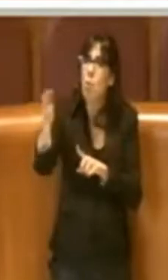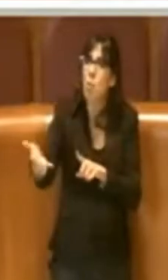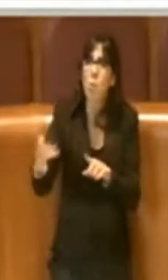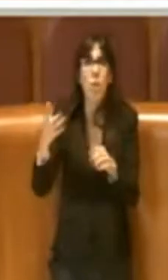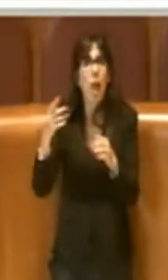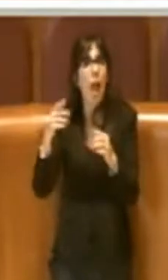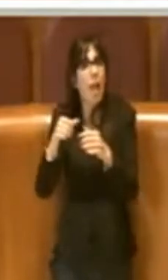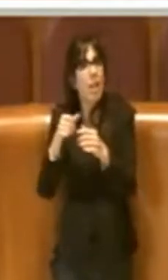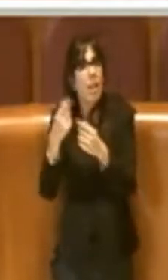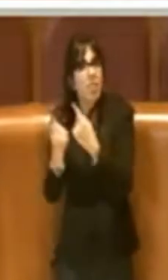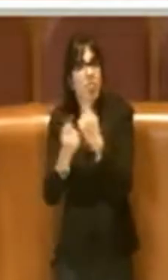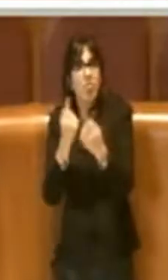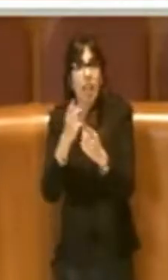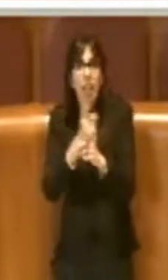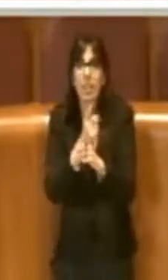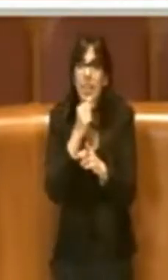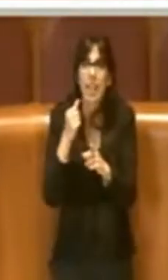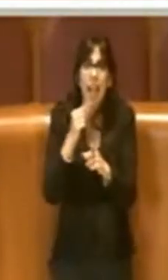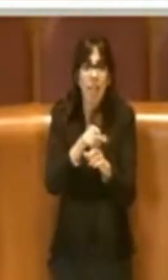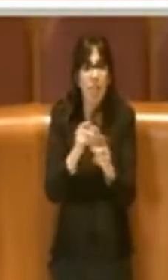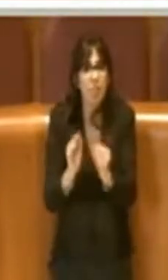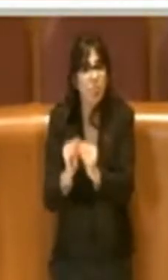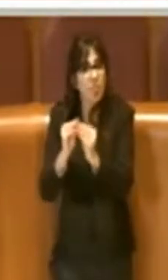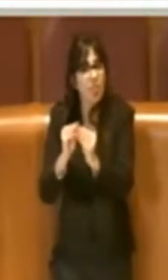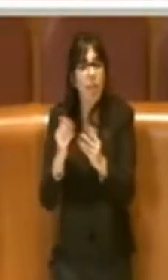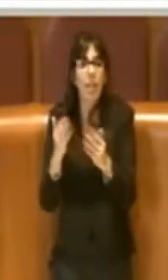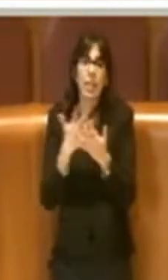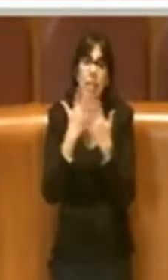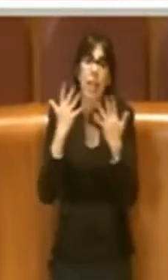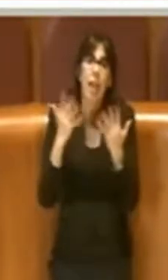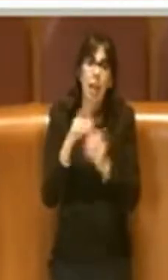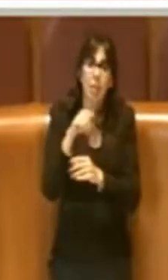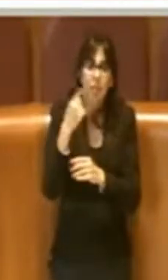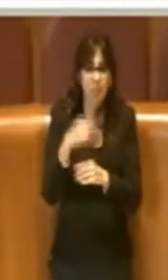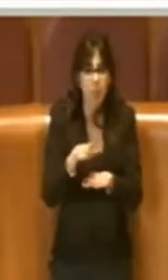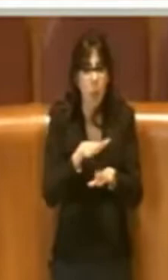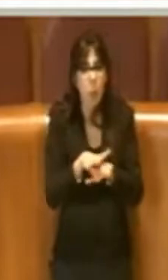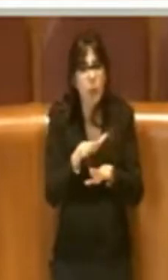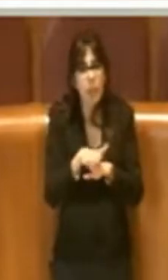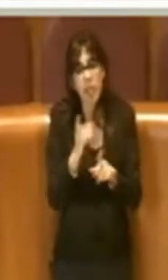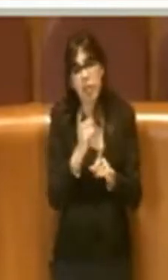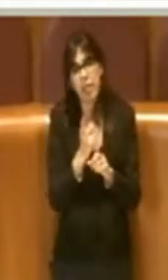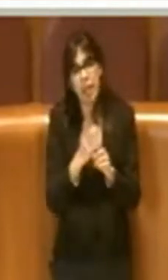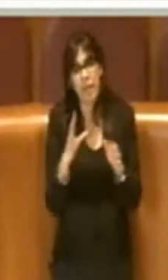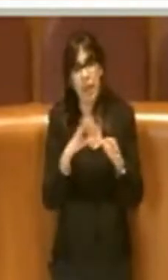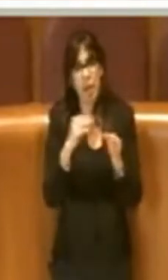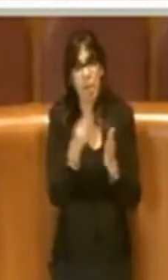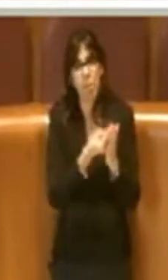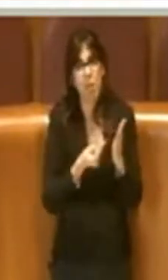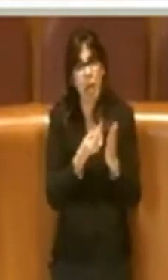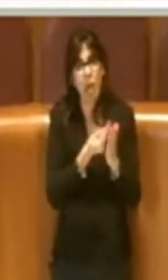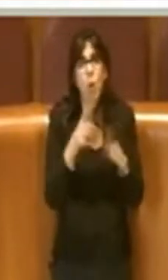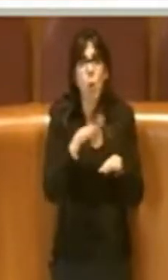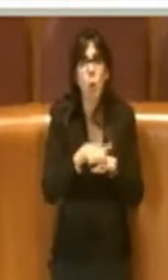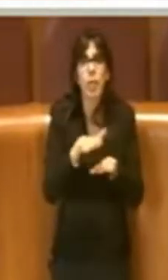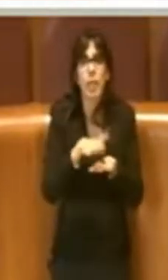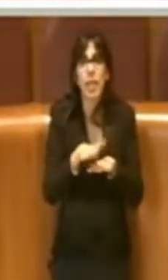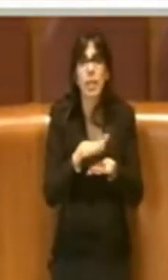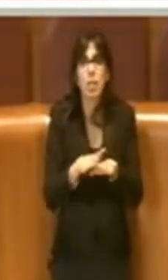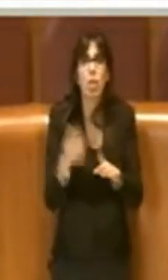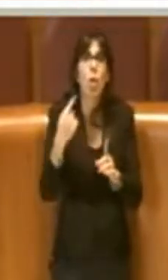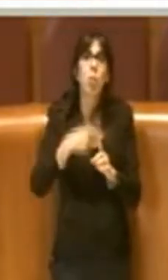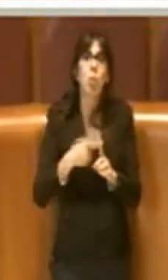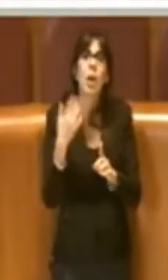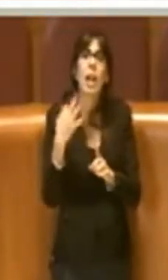chiaramente tracciato questo utilizzo con il piano di utilizzazione e con la caratterizzazione.